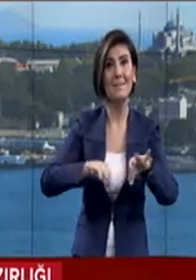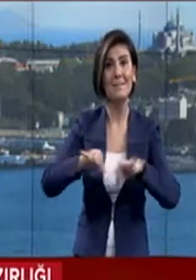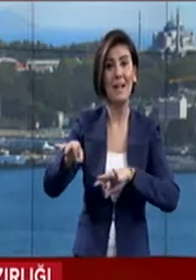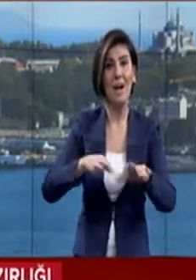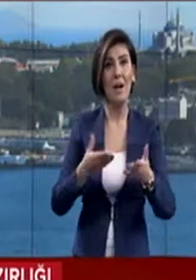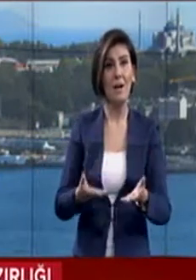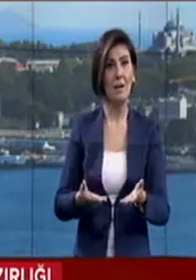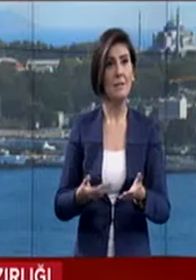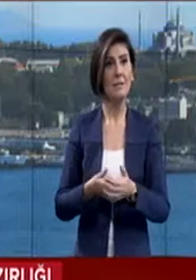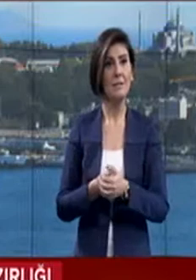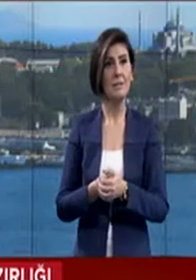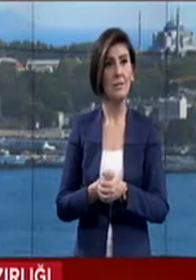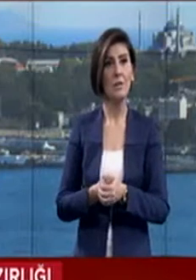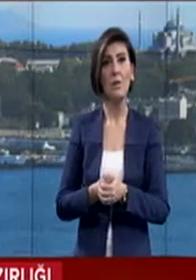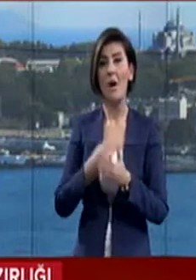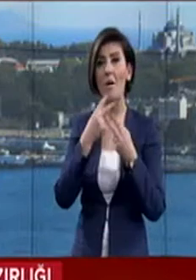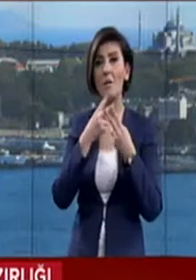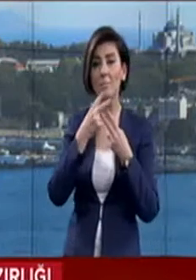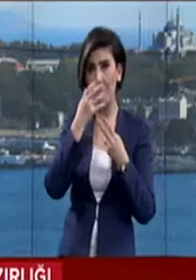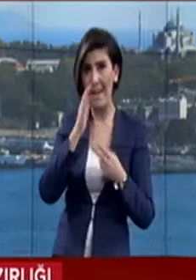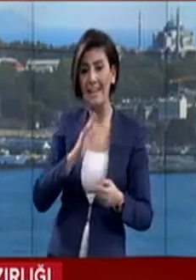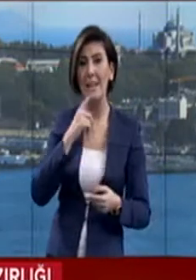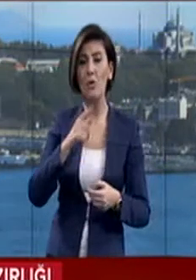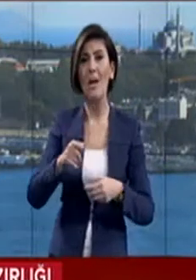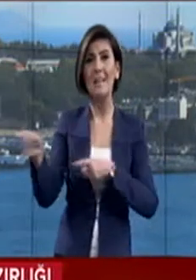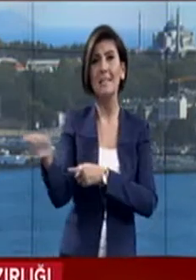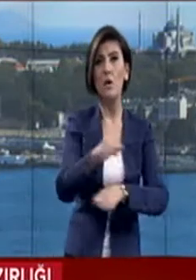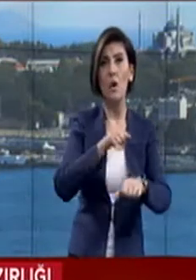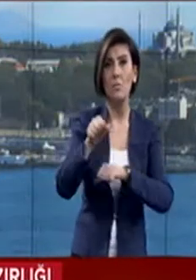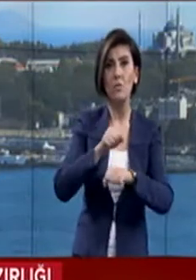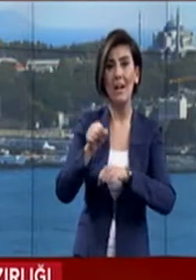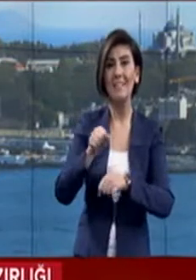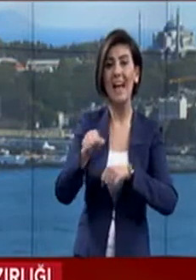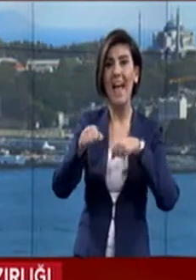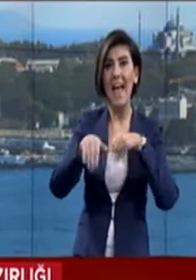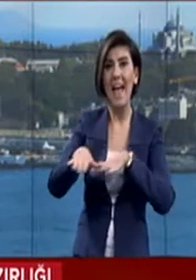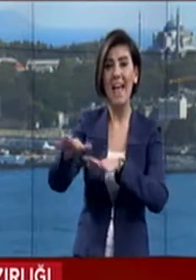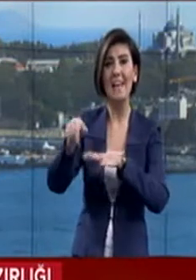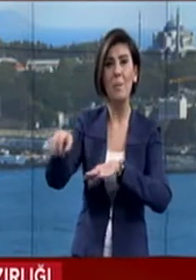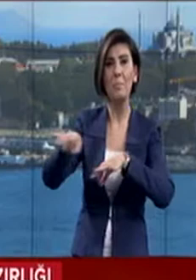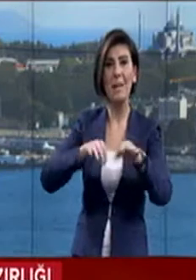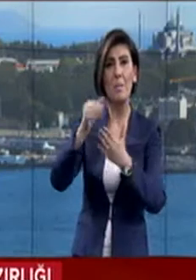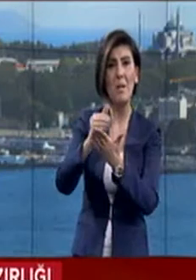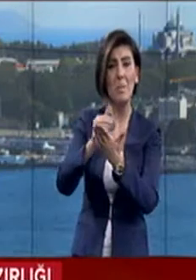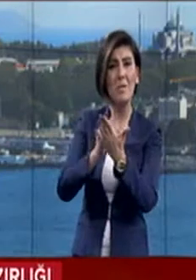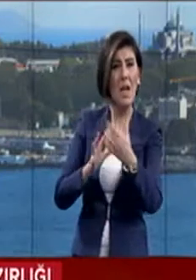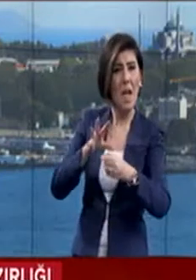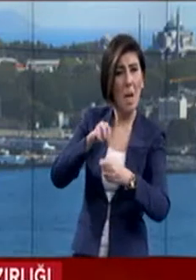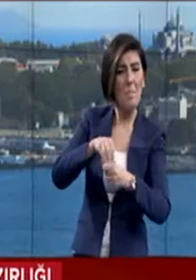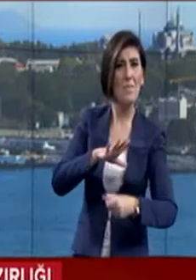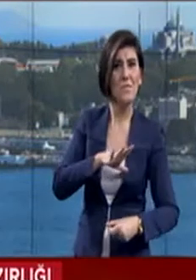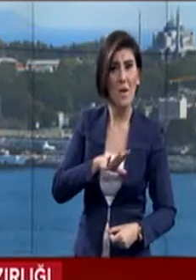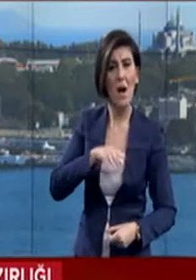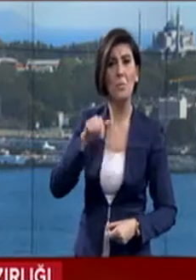bilgiler de yine eklenmesi bekleniyor. Terörle mücadele eylem planı 303 maddeden oluşuyor ve bu eylem planı